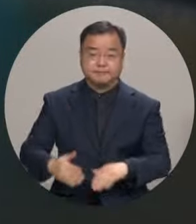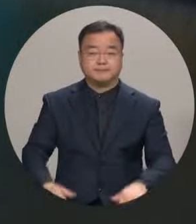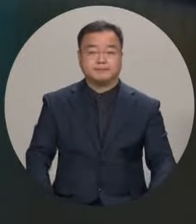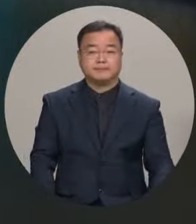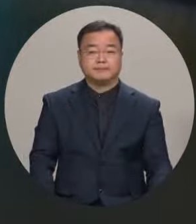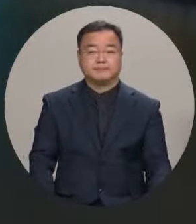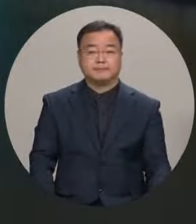감사합니다